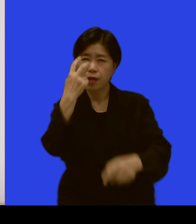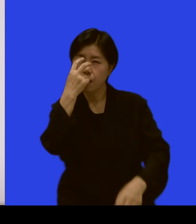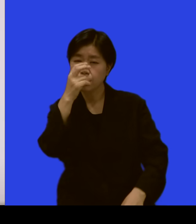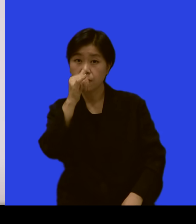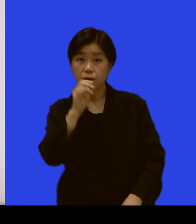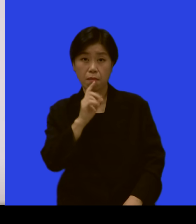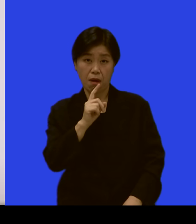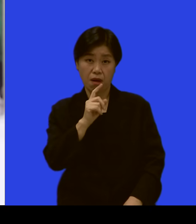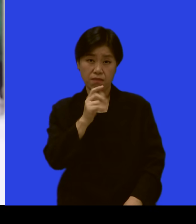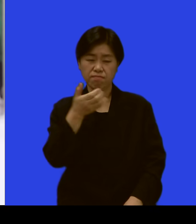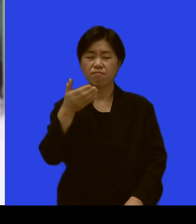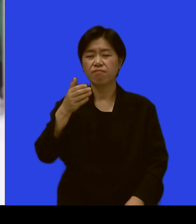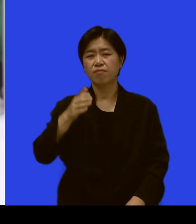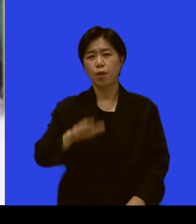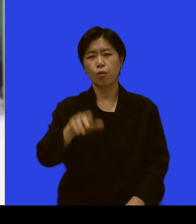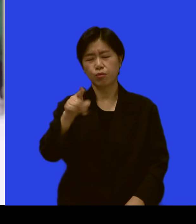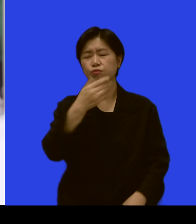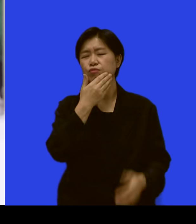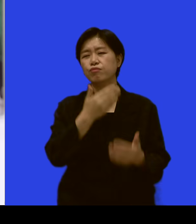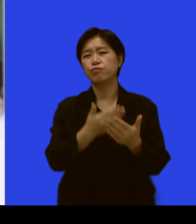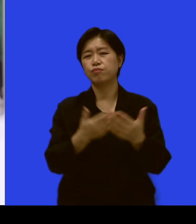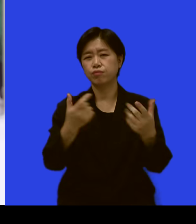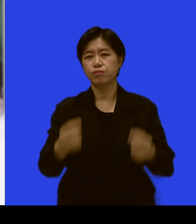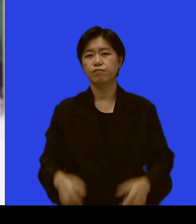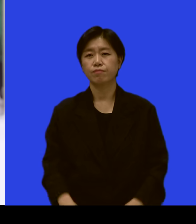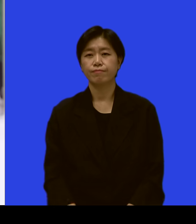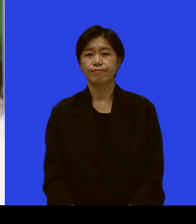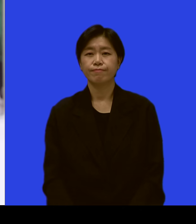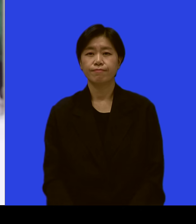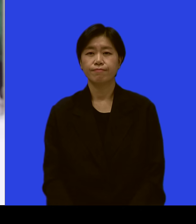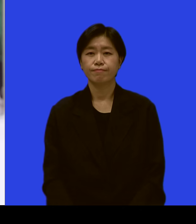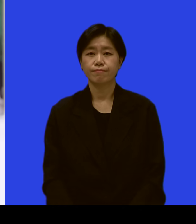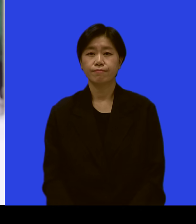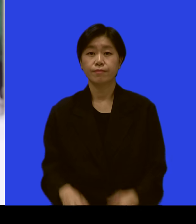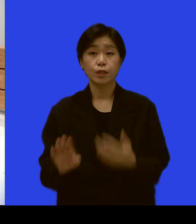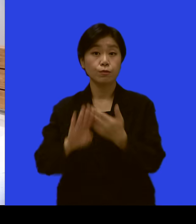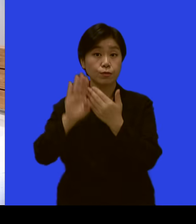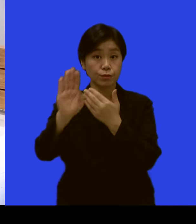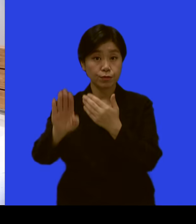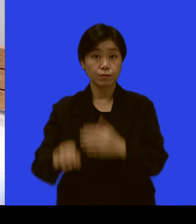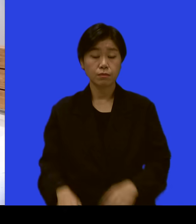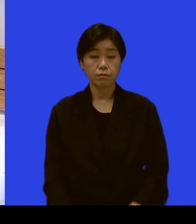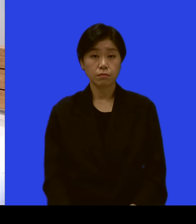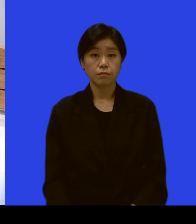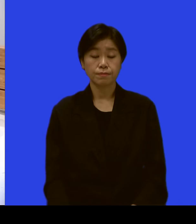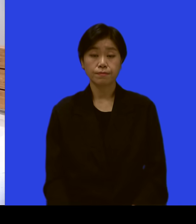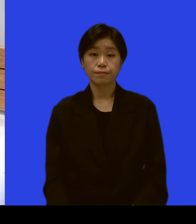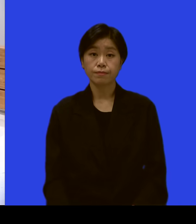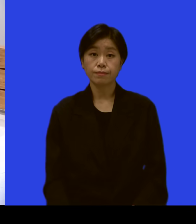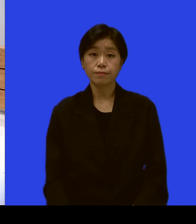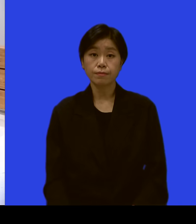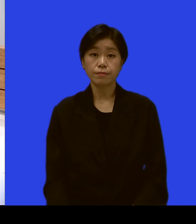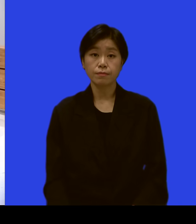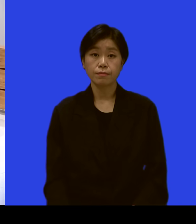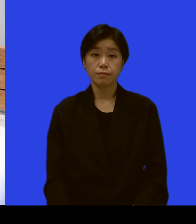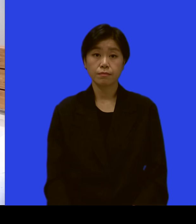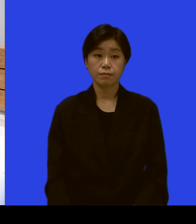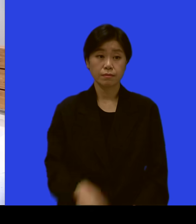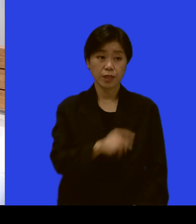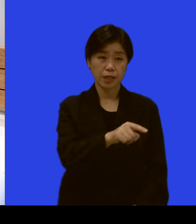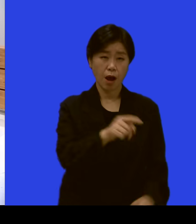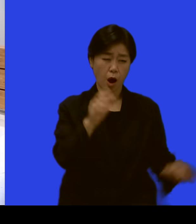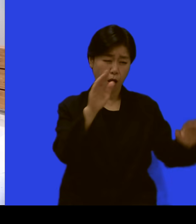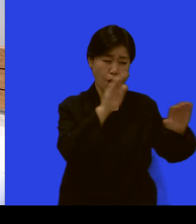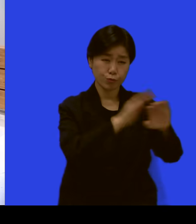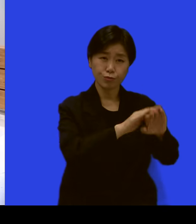그 그래요. 특별함이 있는 것 같아요. 그렇죠. 돌아가고 그래요. 싶게 만드는. 그래요, 네. 그래요. 그 후에 이제 그러면 어떻게 좀 결정적으로 네. 그 암흑의 세계를 좀